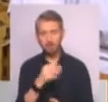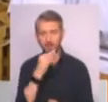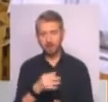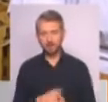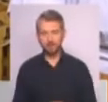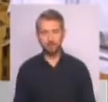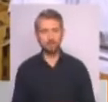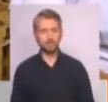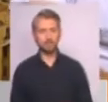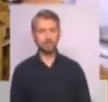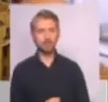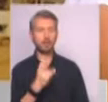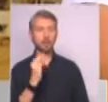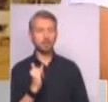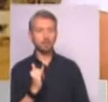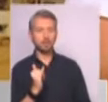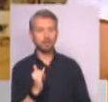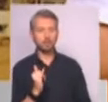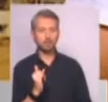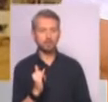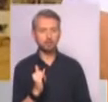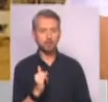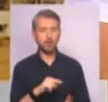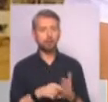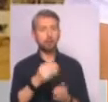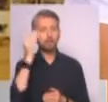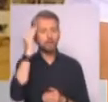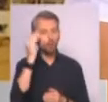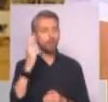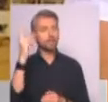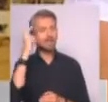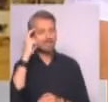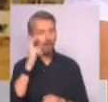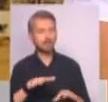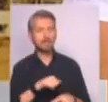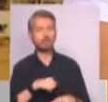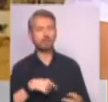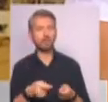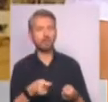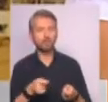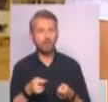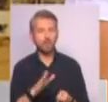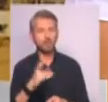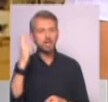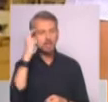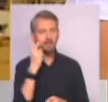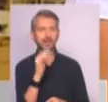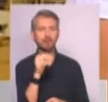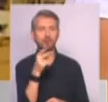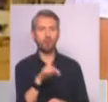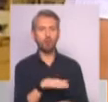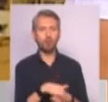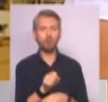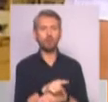Дякую. Ну, з точки зору Києва і місцевого самоврядування, в Києві Кличко виконує